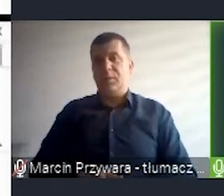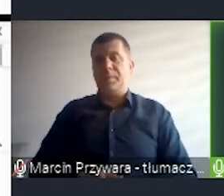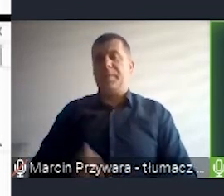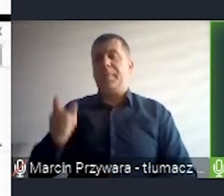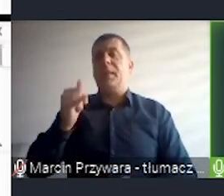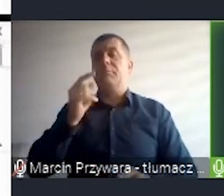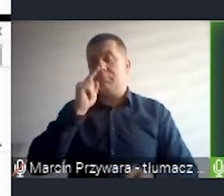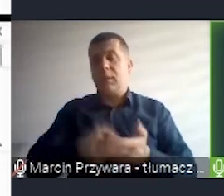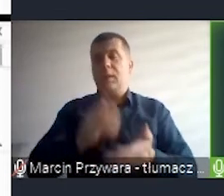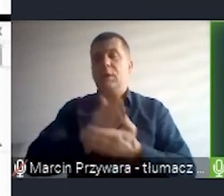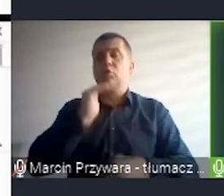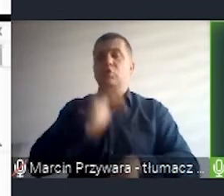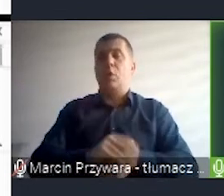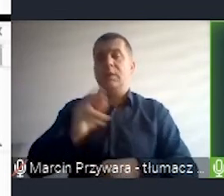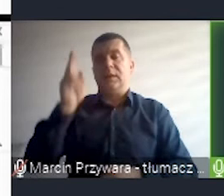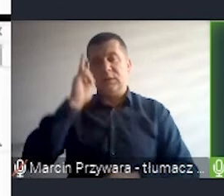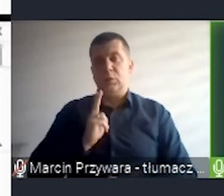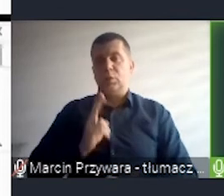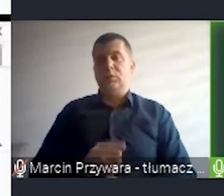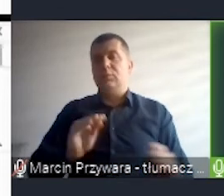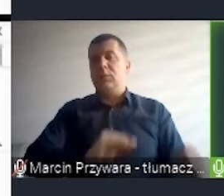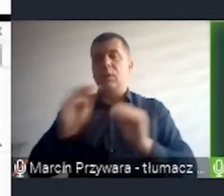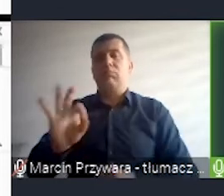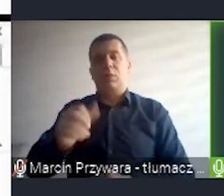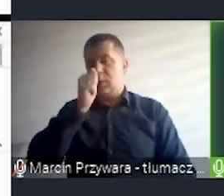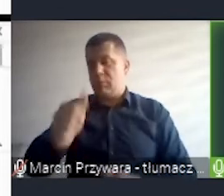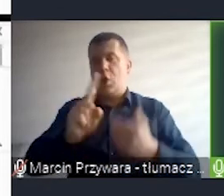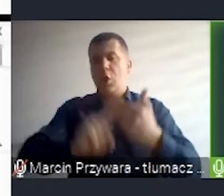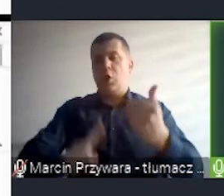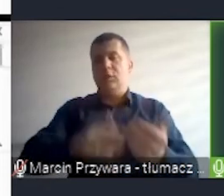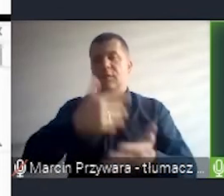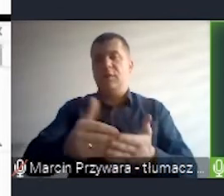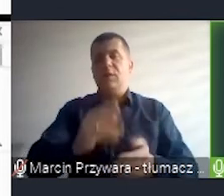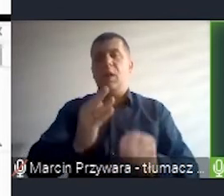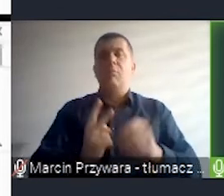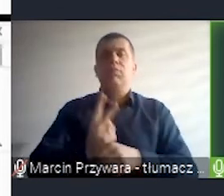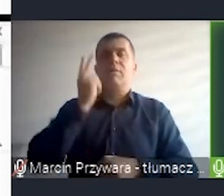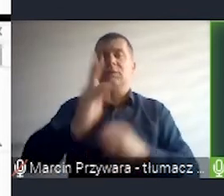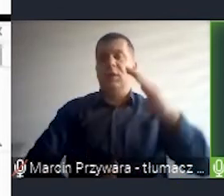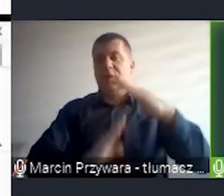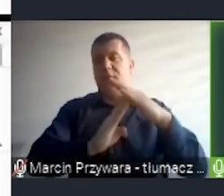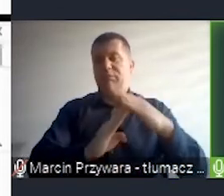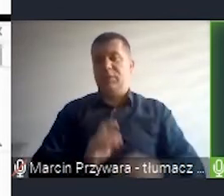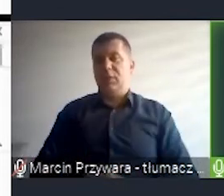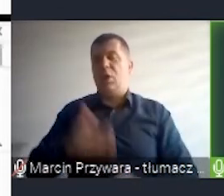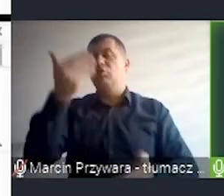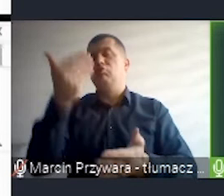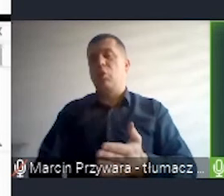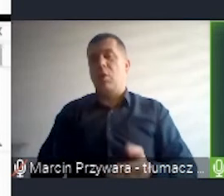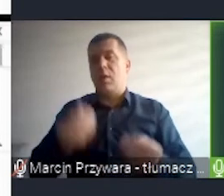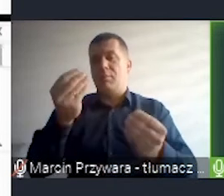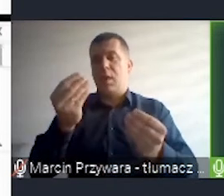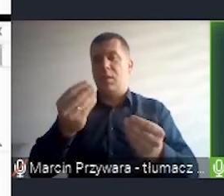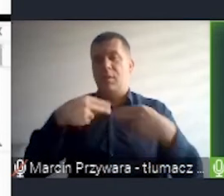zgodą instytucji przesuwa, bo nie rozliczycie wydatków powyżej limitów, które były założone w wniosku, a szkoda by było, żeby jakieś